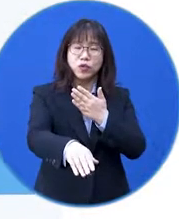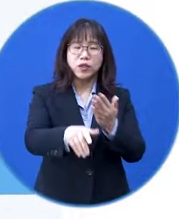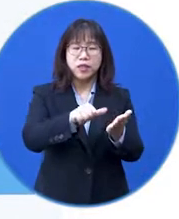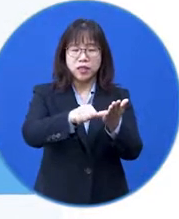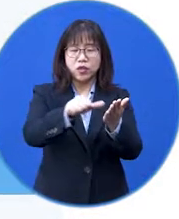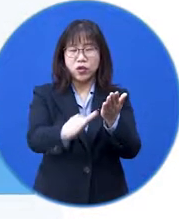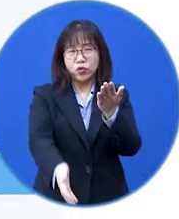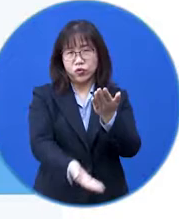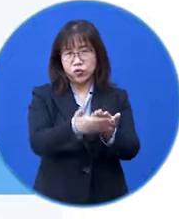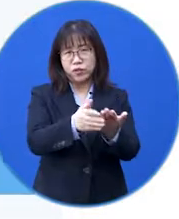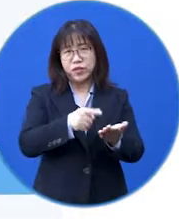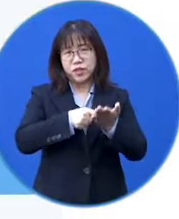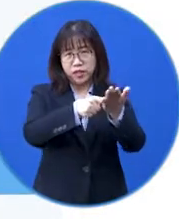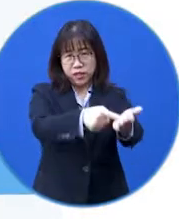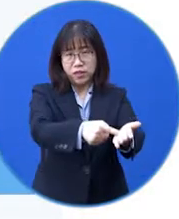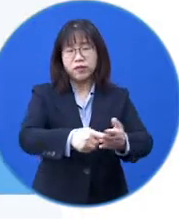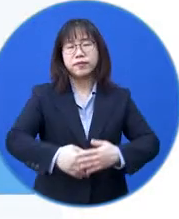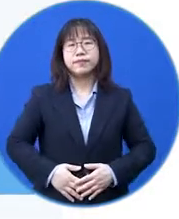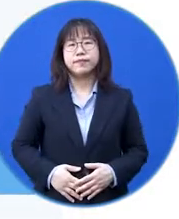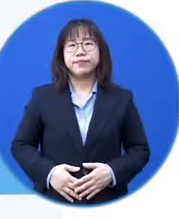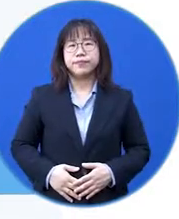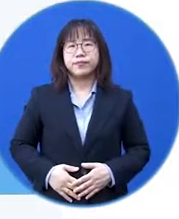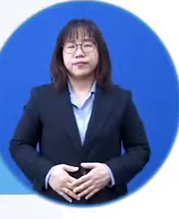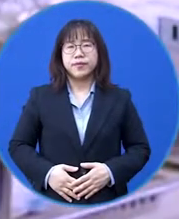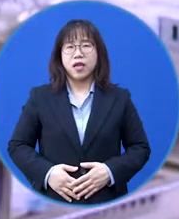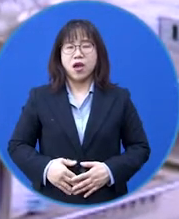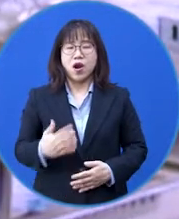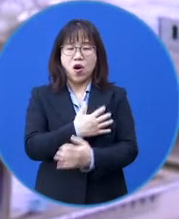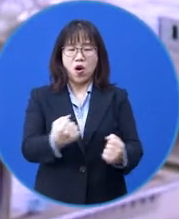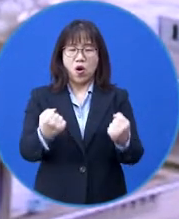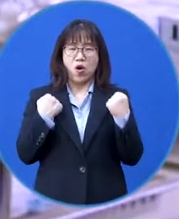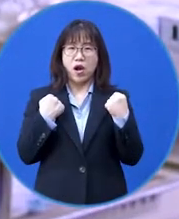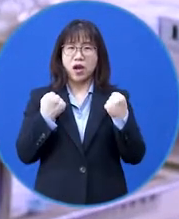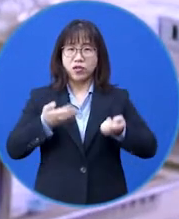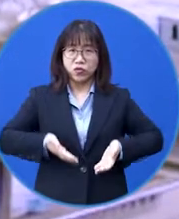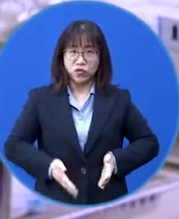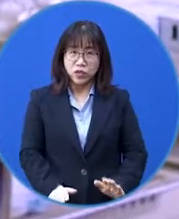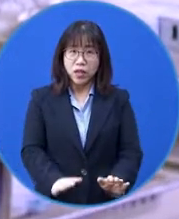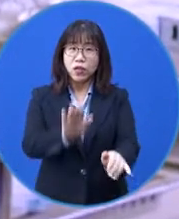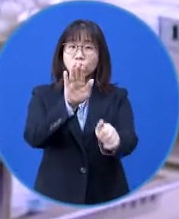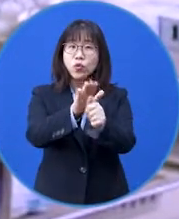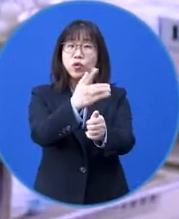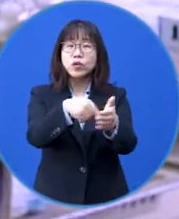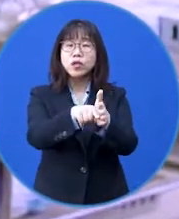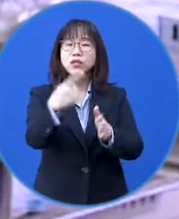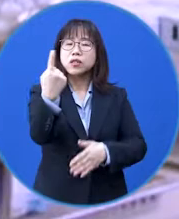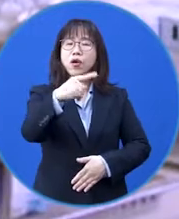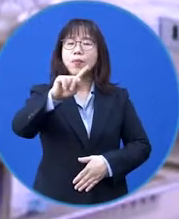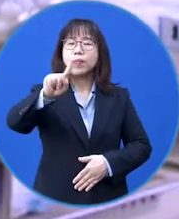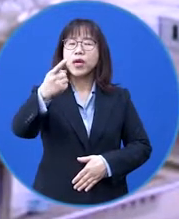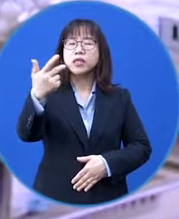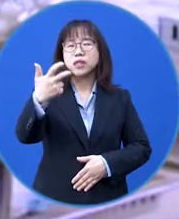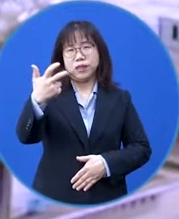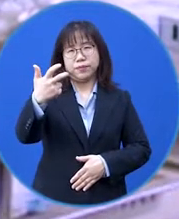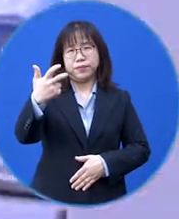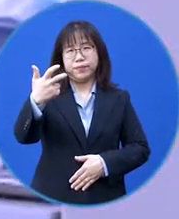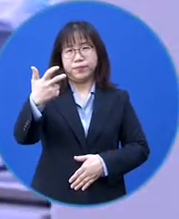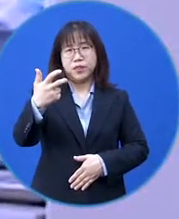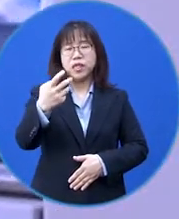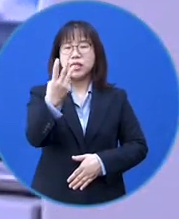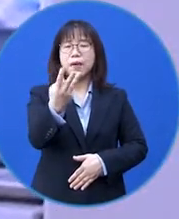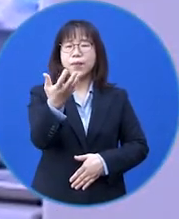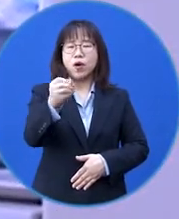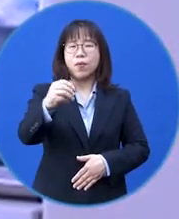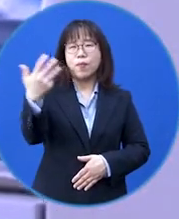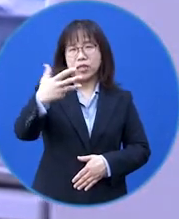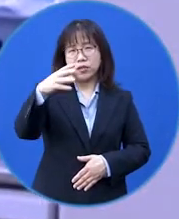필요한 서류를 준비해 신청하면 됩니다. 강서구는 행복하고 건강한 출산을 지원하기 위해 지난해